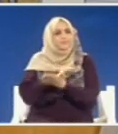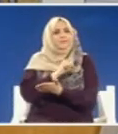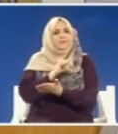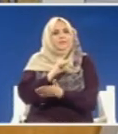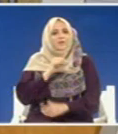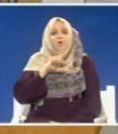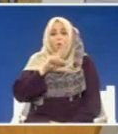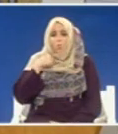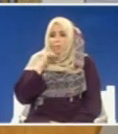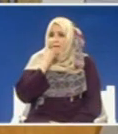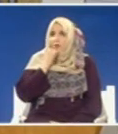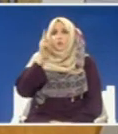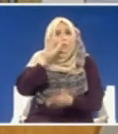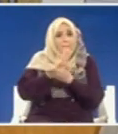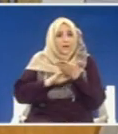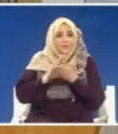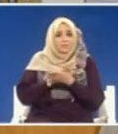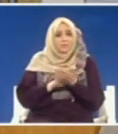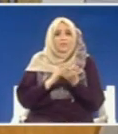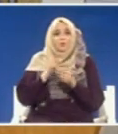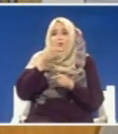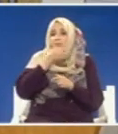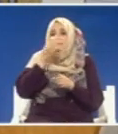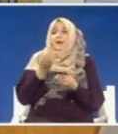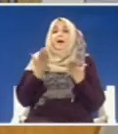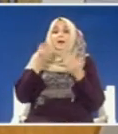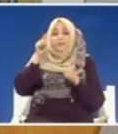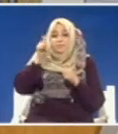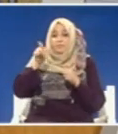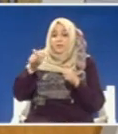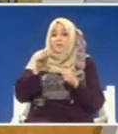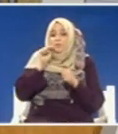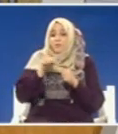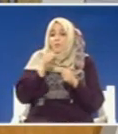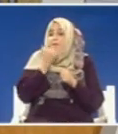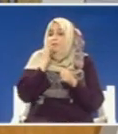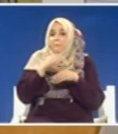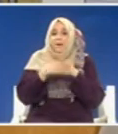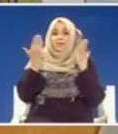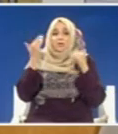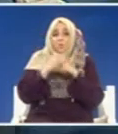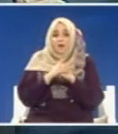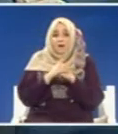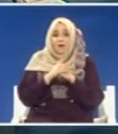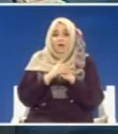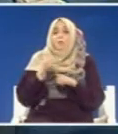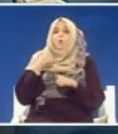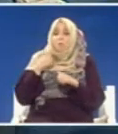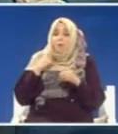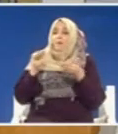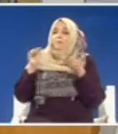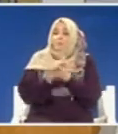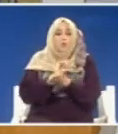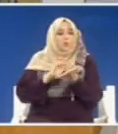سبحان، نخطئ ويسامح، سبحان، يا عبادي إنكم تخطئون بالليل والنهار وأنا أغفر